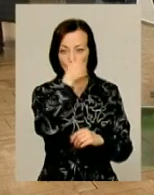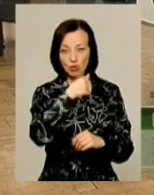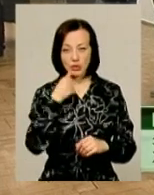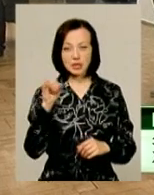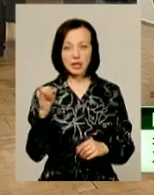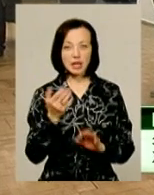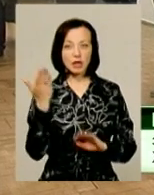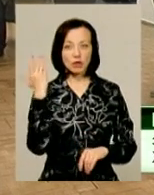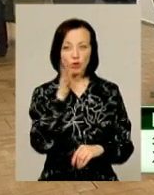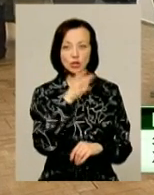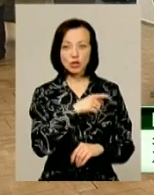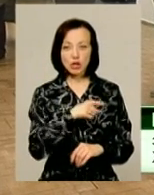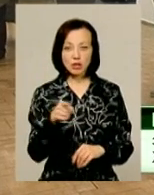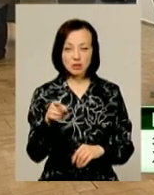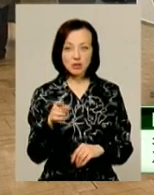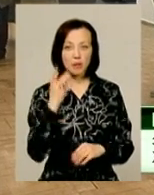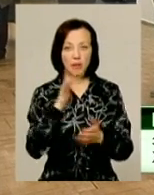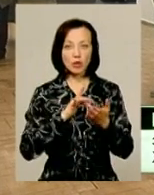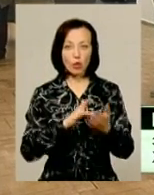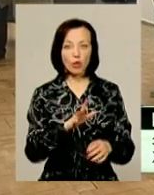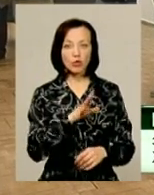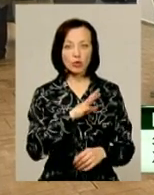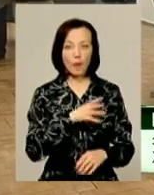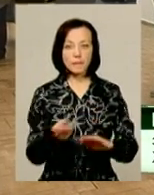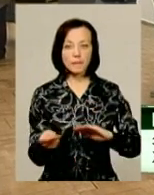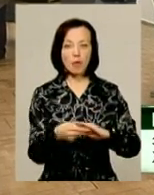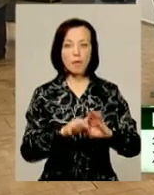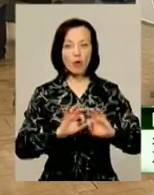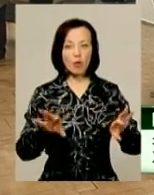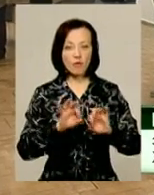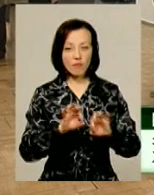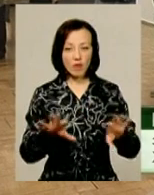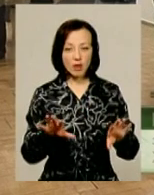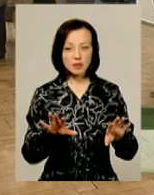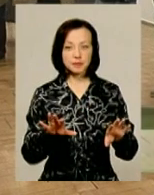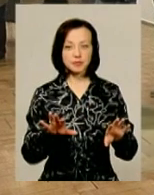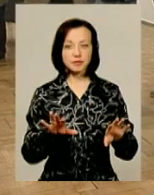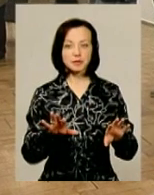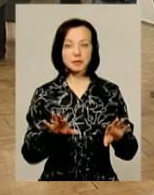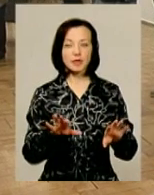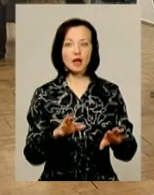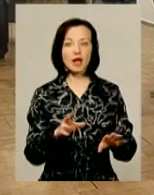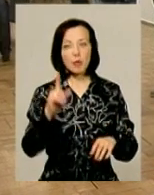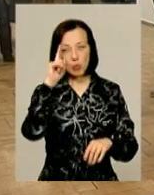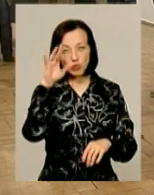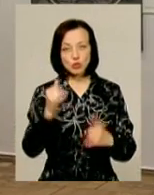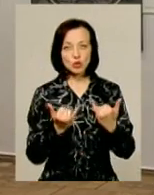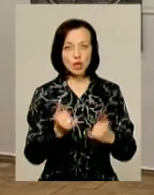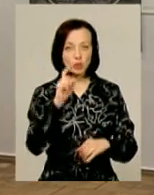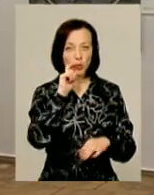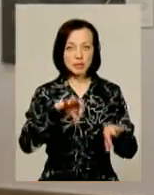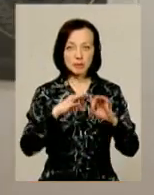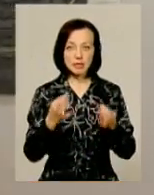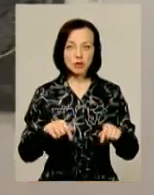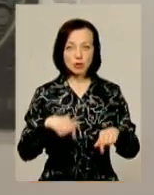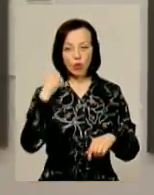і на той час метою було саме пропагувати і популяризувати сучасне українське мистецтво.